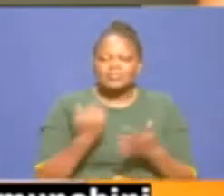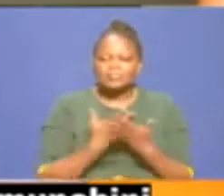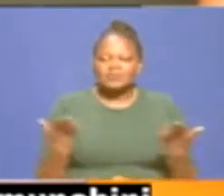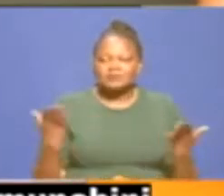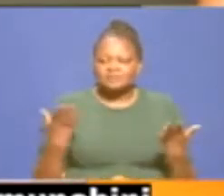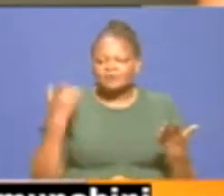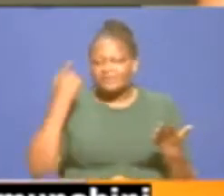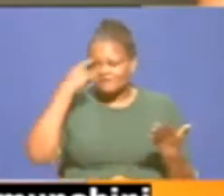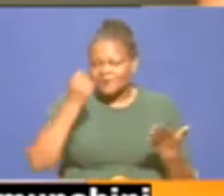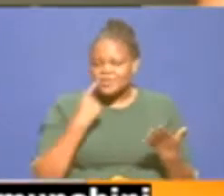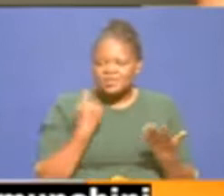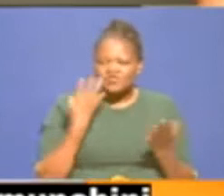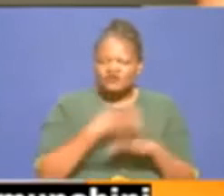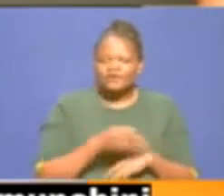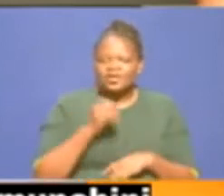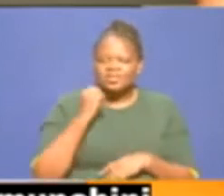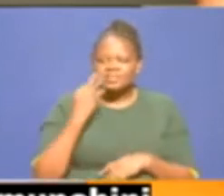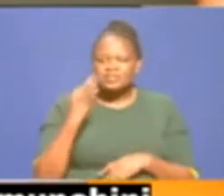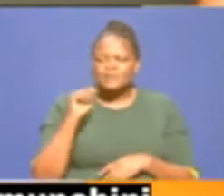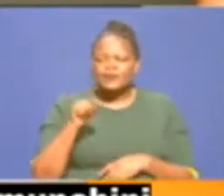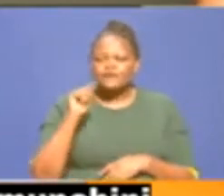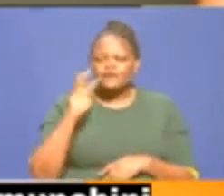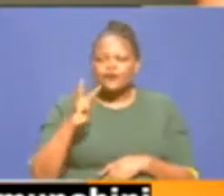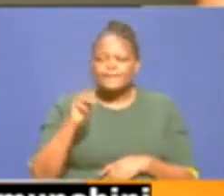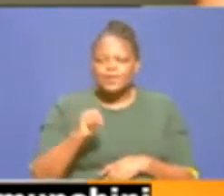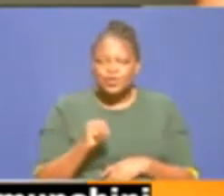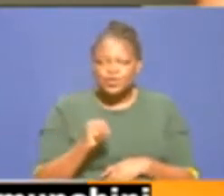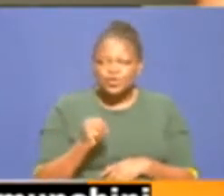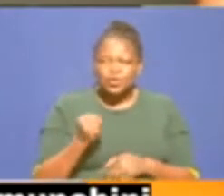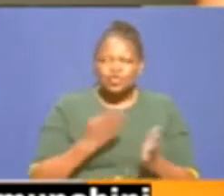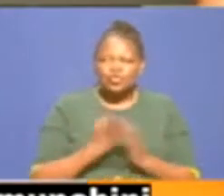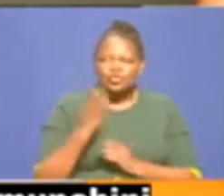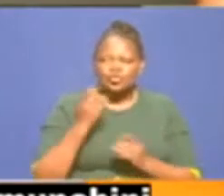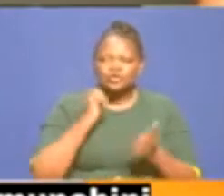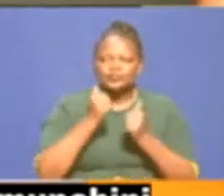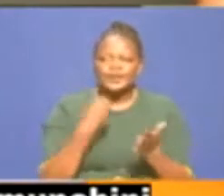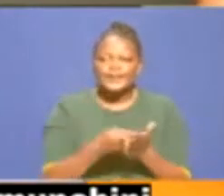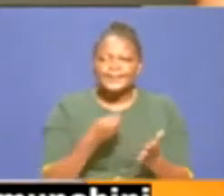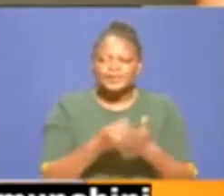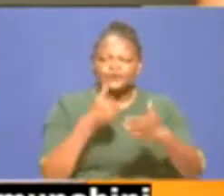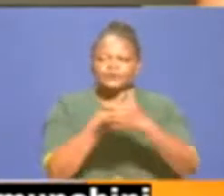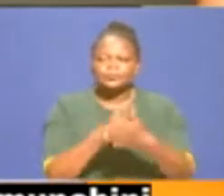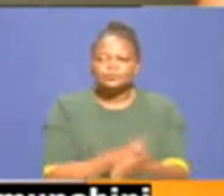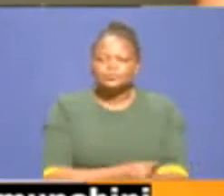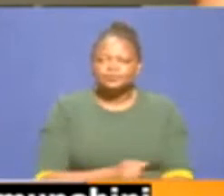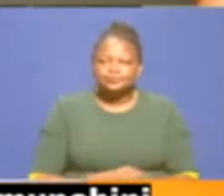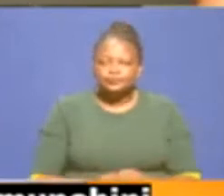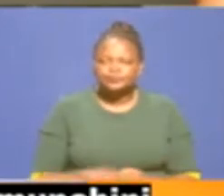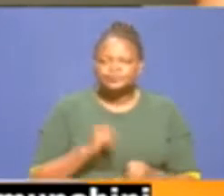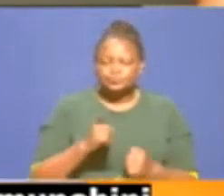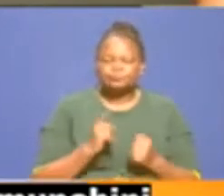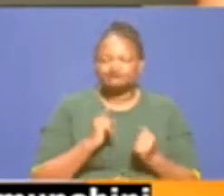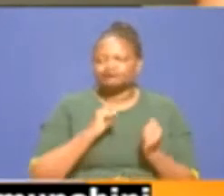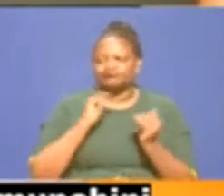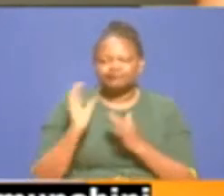ya shilingi milioni 3.4 kwa hisani ya Wakfu wa Sportpesa. Msada huo ni sehemu ya mpango wa Wakfu huo wa